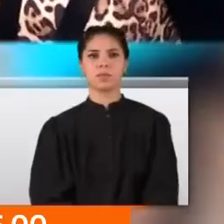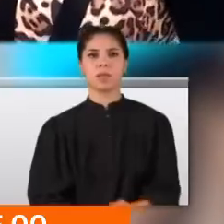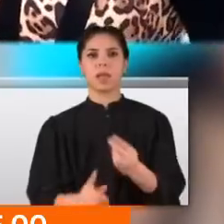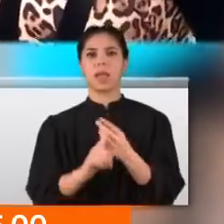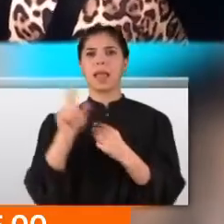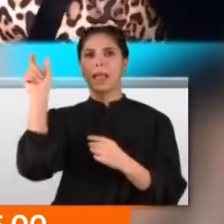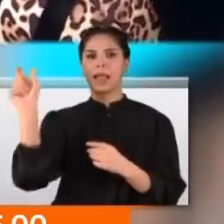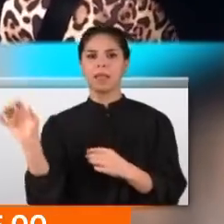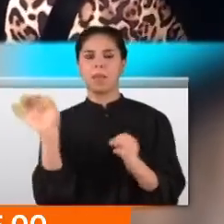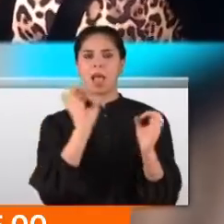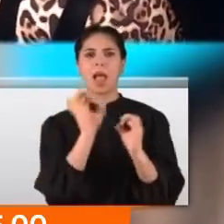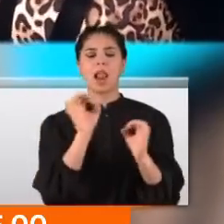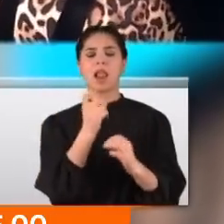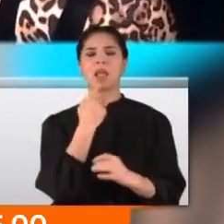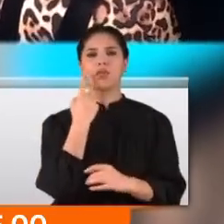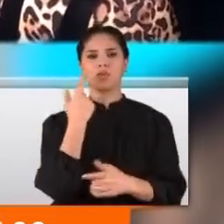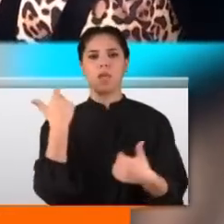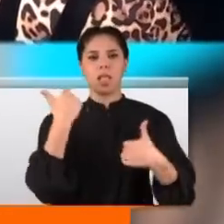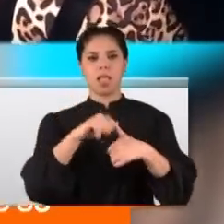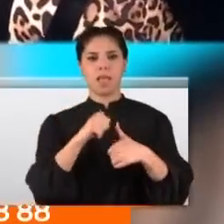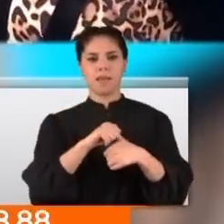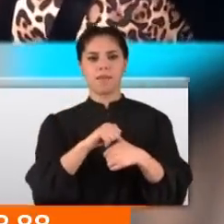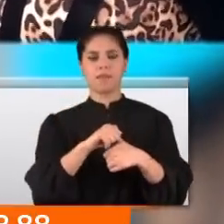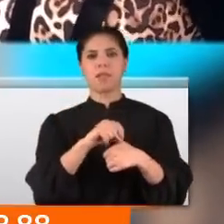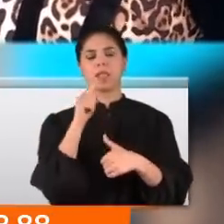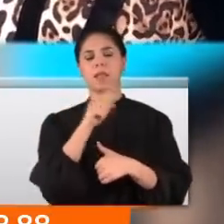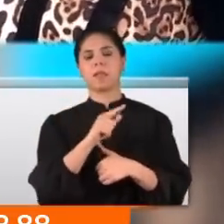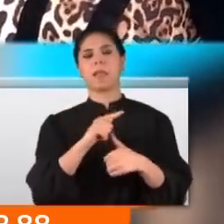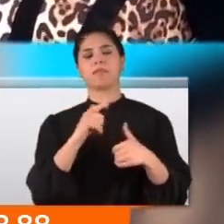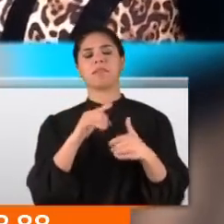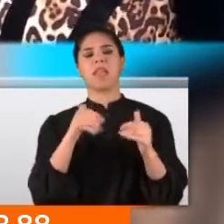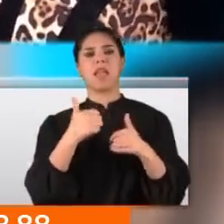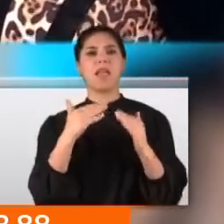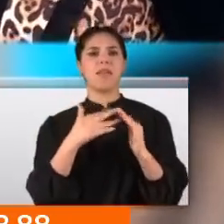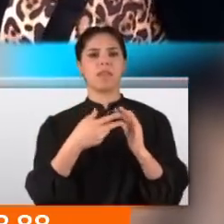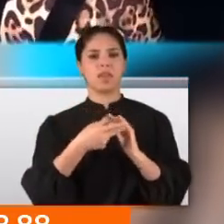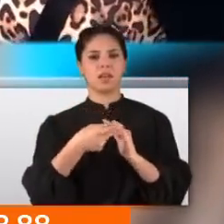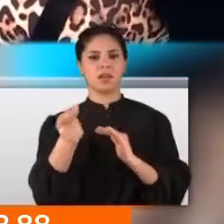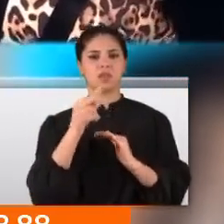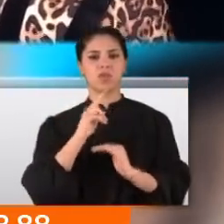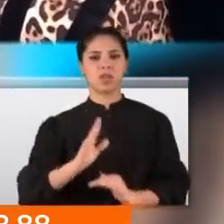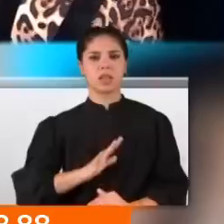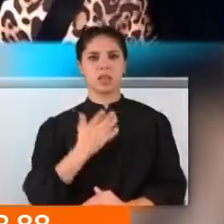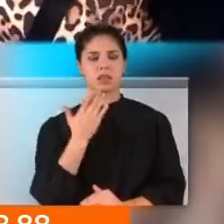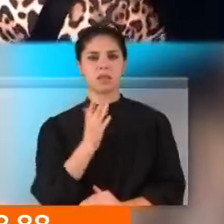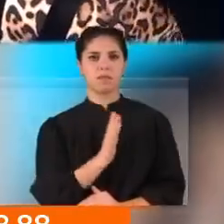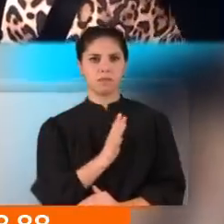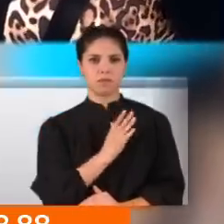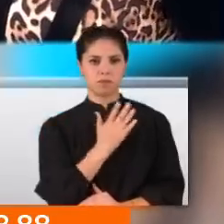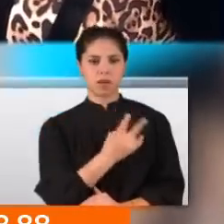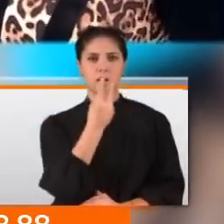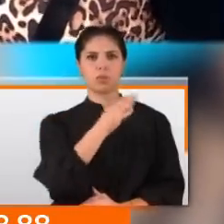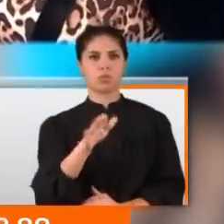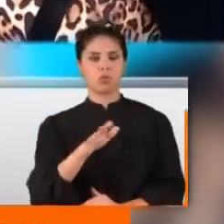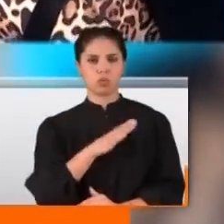evlenen, evden kaçan bir çocuğu var. Belli ki onun da o sırada psikiyatrik rahatsızlıkları vardı ama müdahale edilemedi. Çok girerken yaşta iki tane